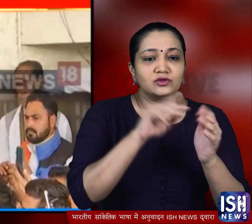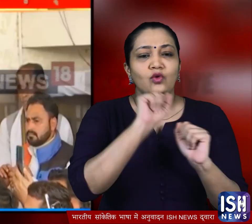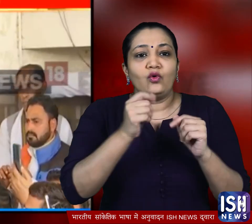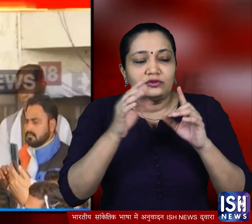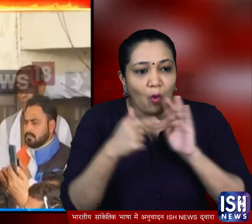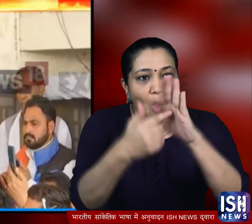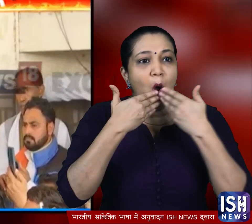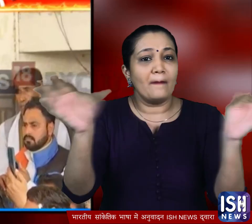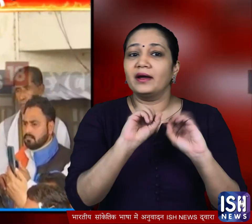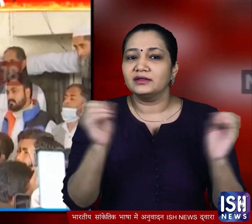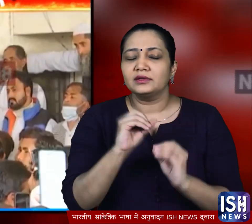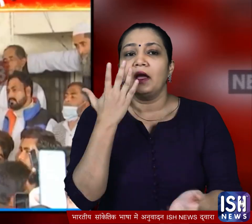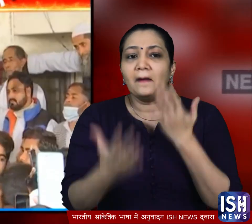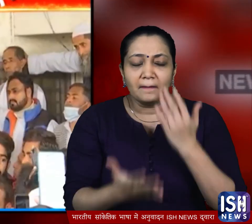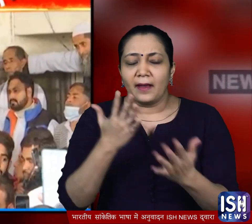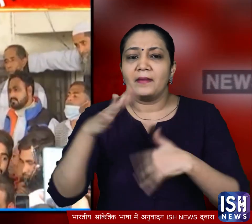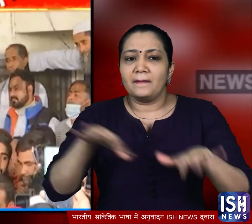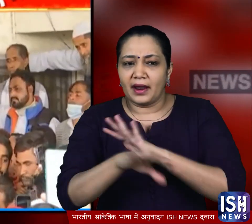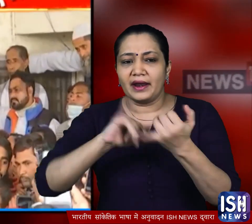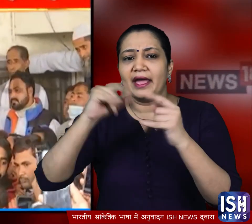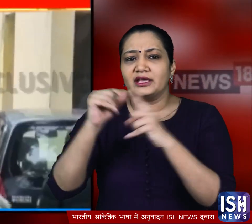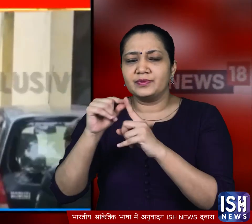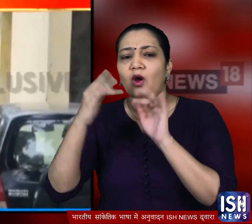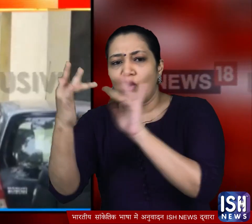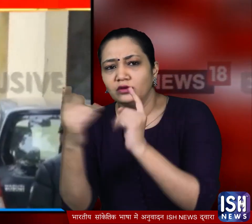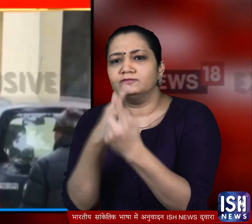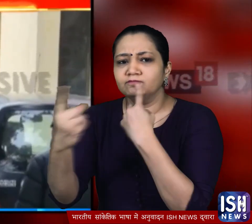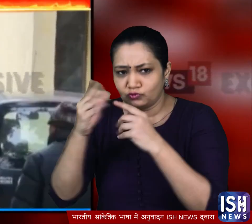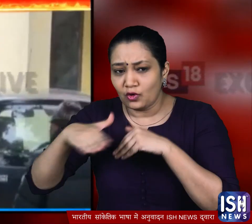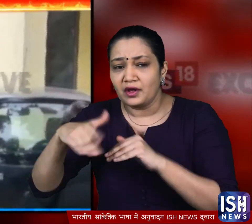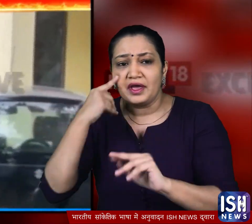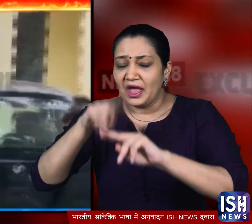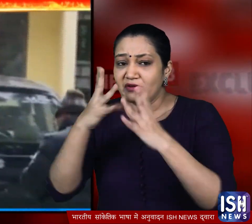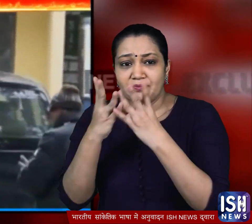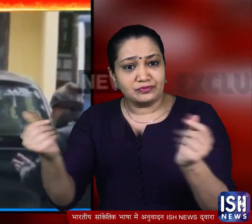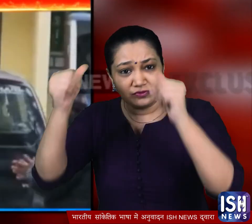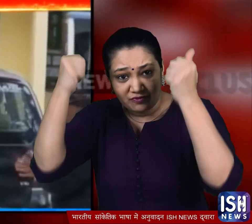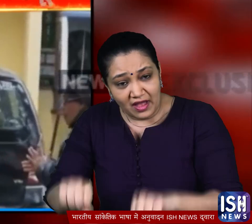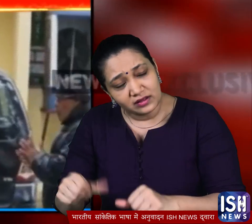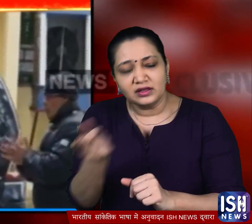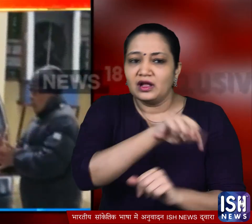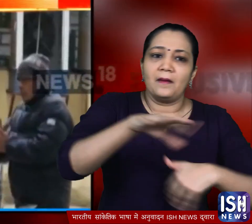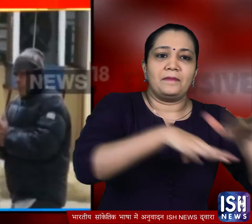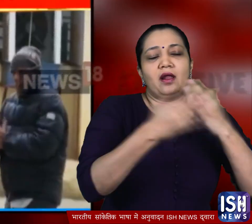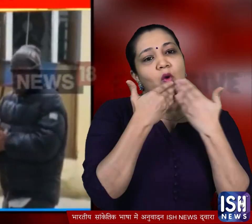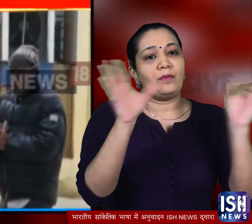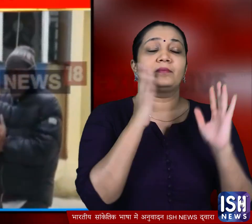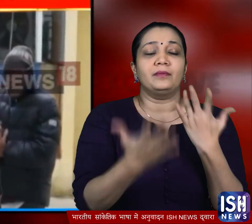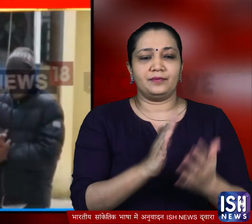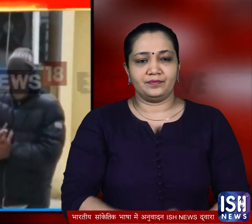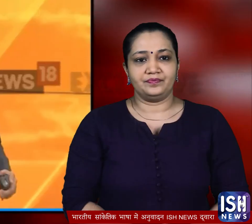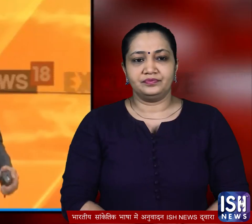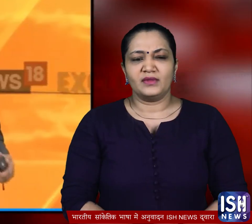ने अपने पत्ते नहीं खोले हैं। माना जा रहा है कि वो अब भी समाजवादी पार्टी से संपर्क में हैं और अगर कोई रास्ता नहीं निकला तो आगे की रणनीति का ऐलान